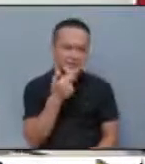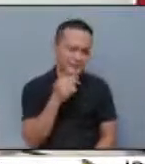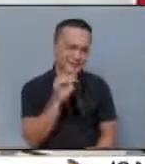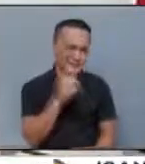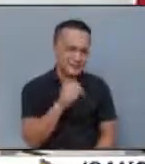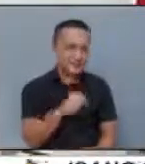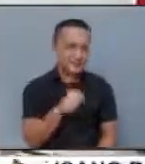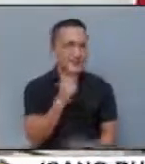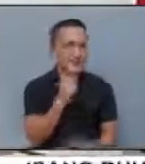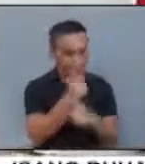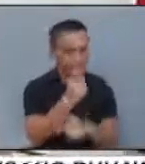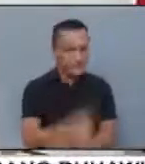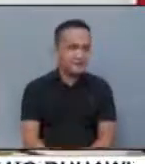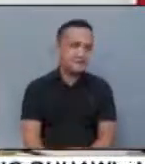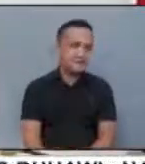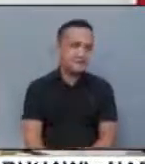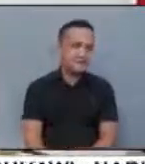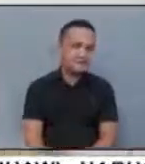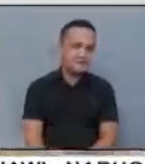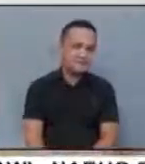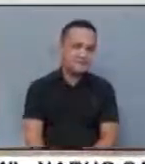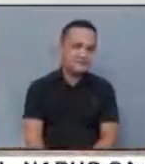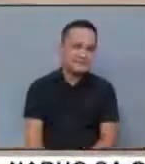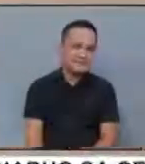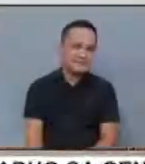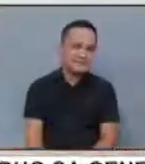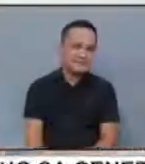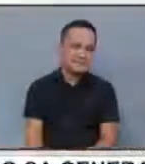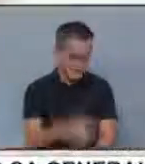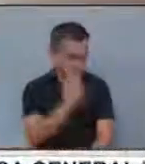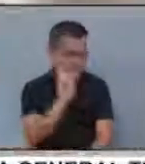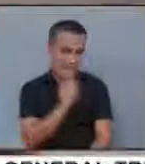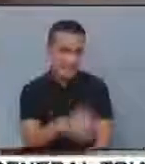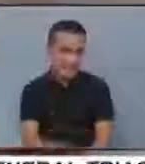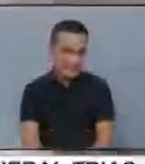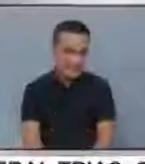diba? Okay lang po. O sige.